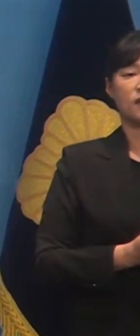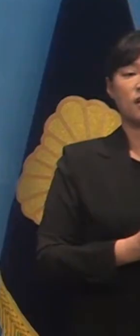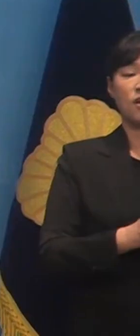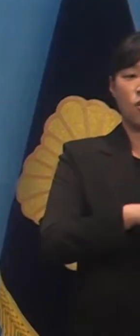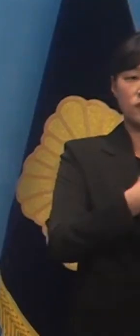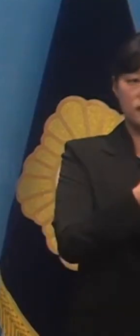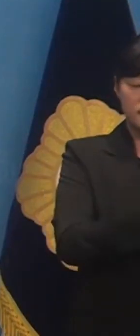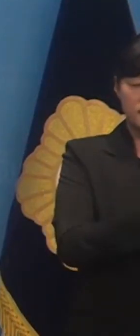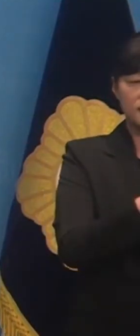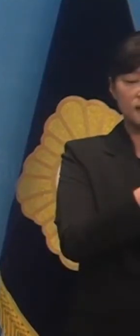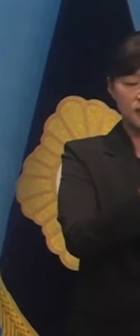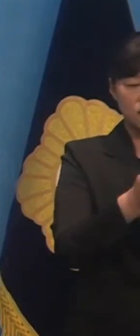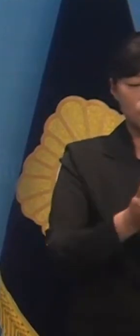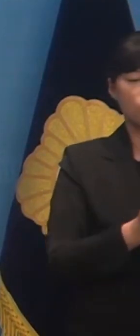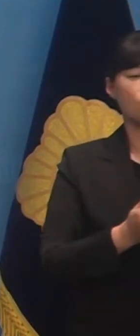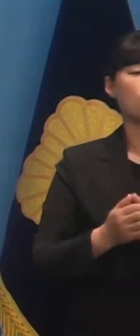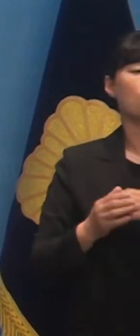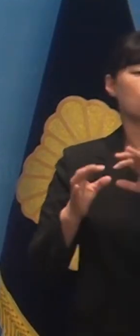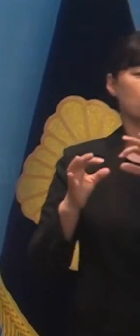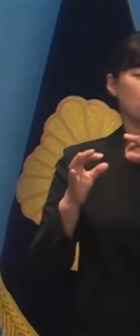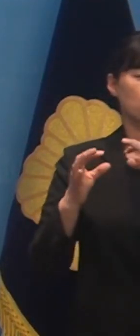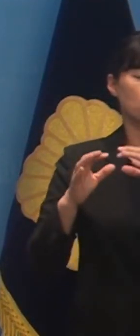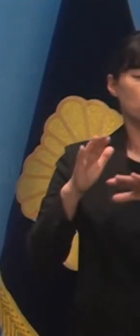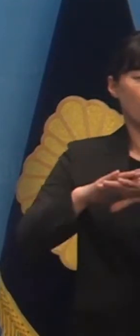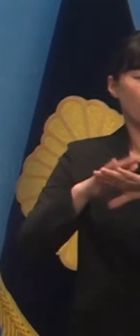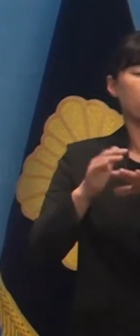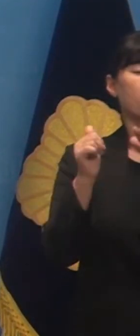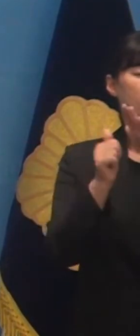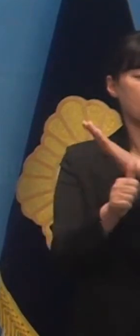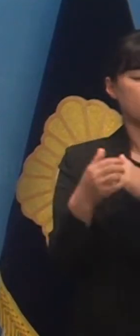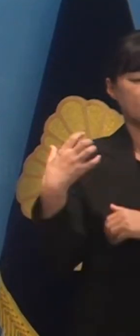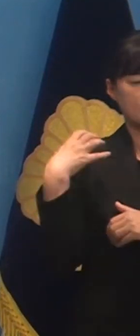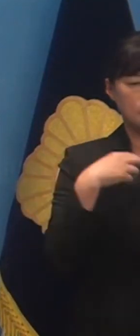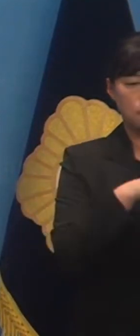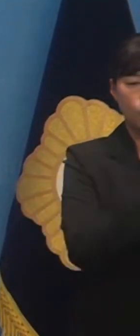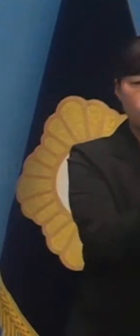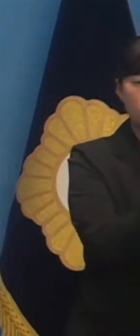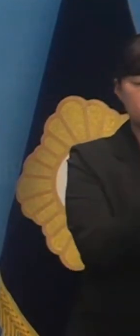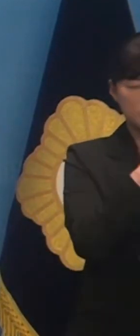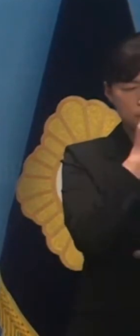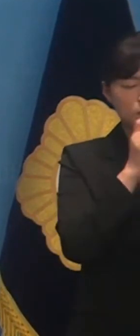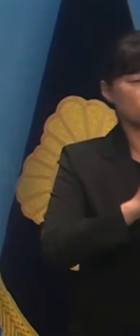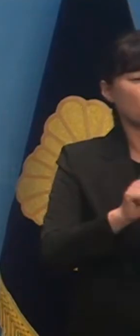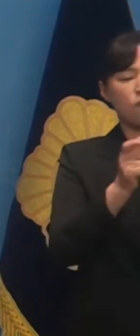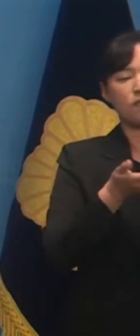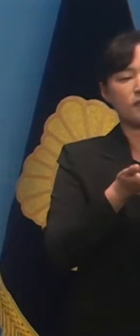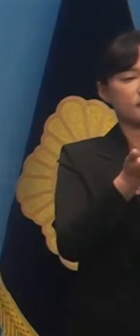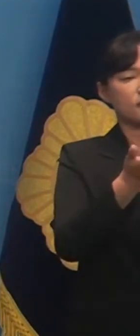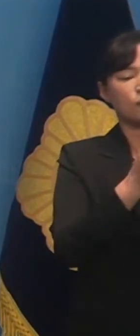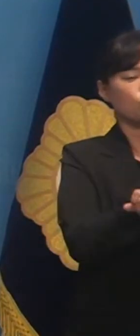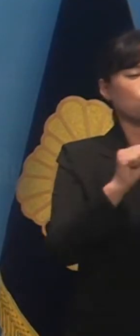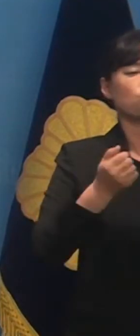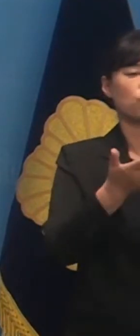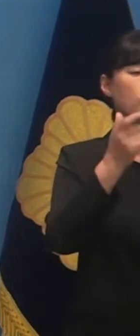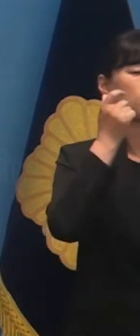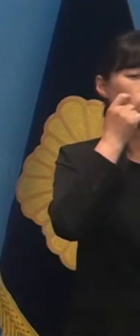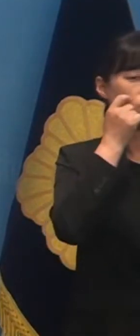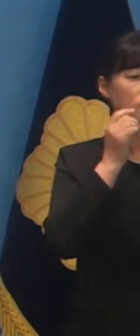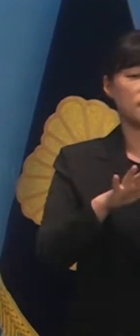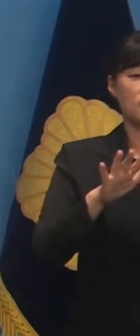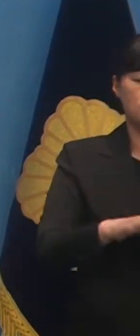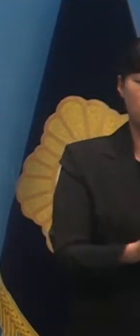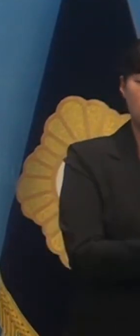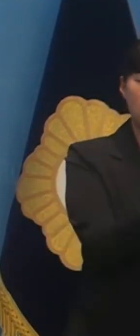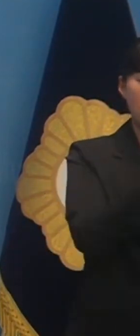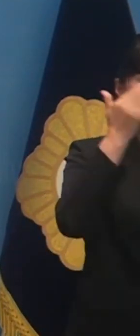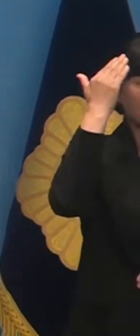조국혁신당과 국민은 손효숙 대표의 책임 회피와 침묵을 더 이상 용납하지 않을 것입니다. 이번